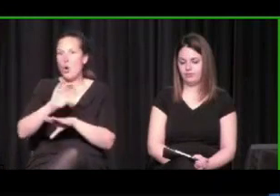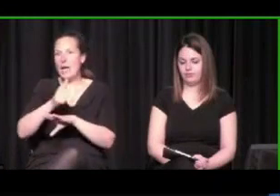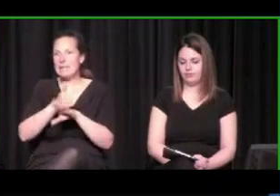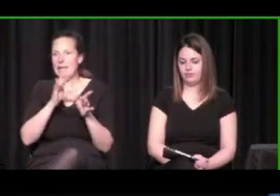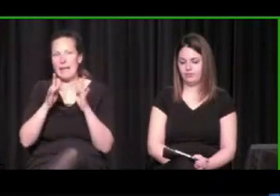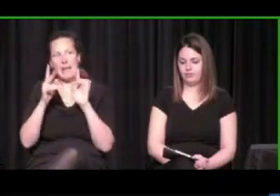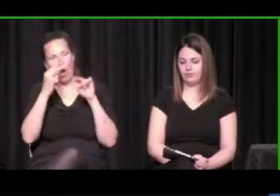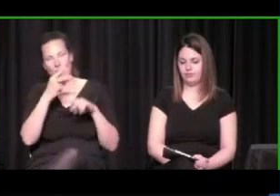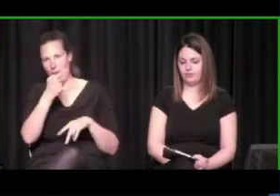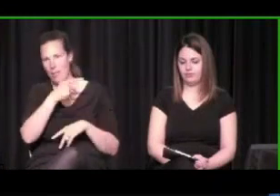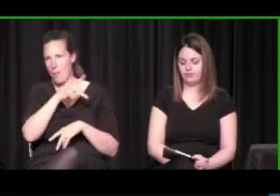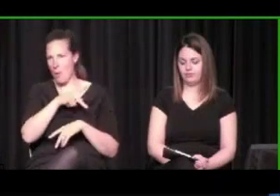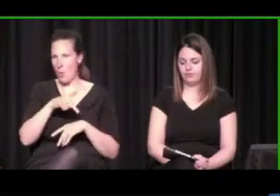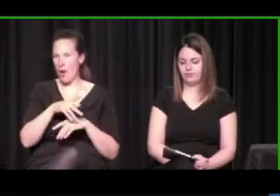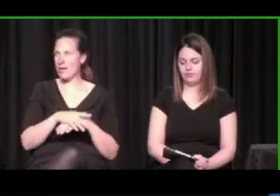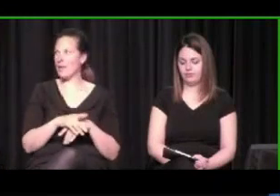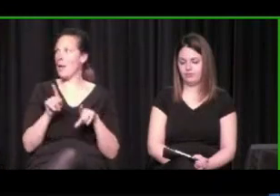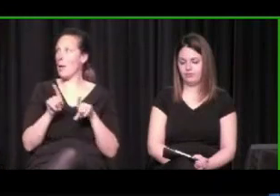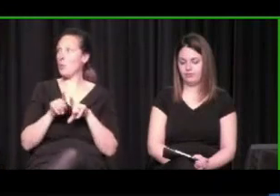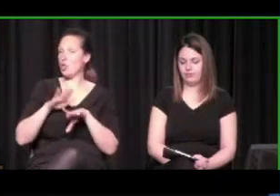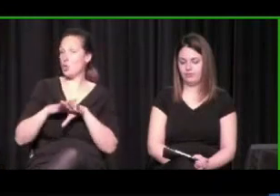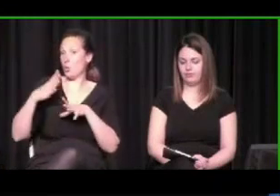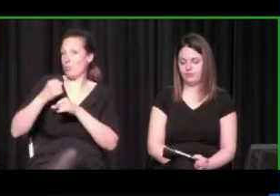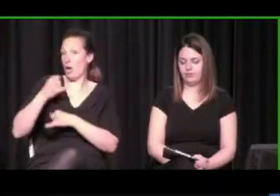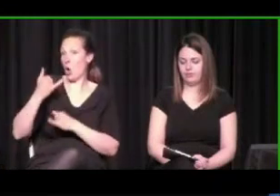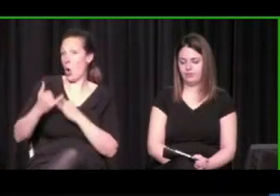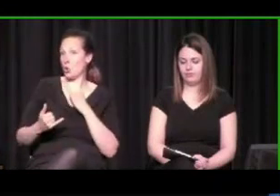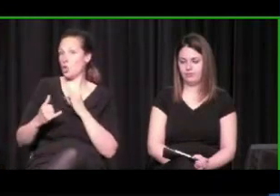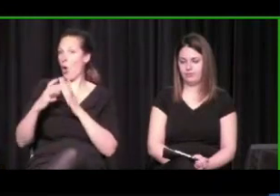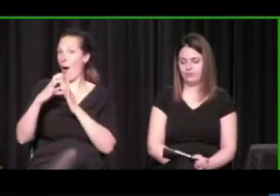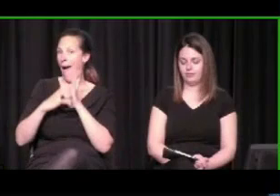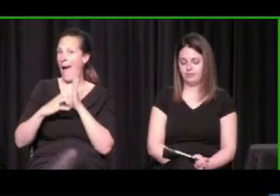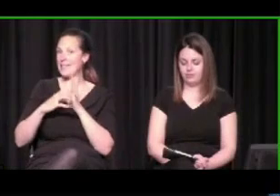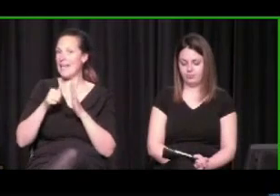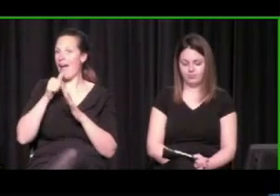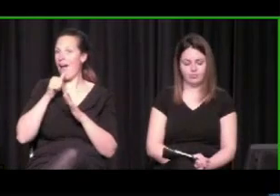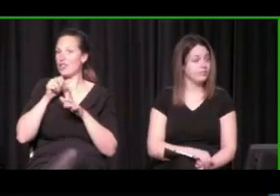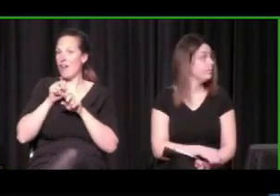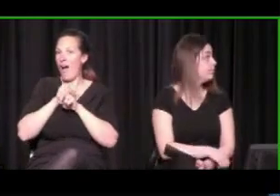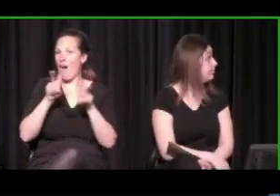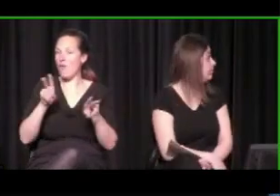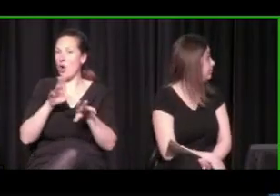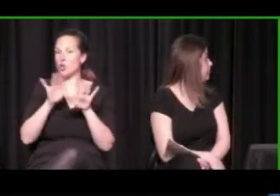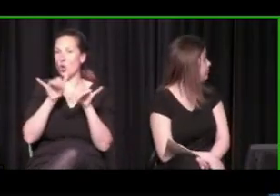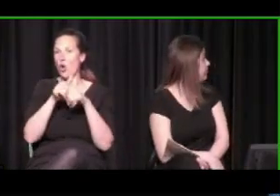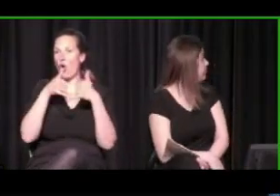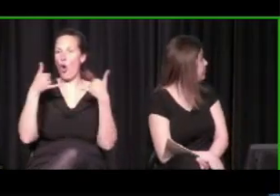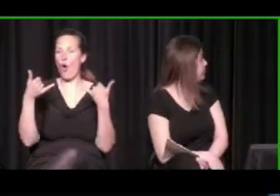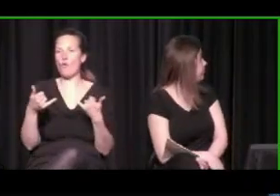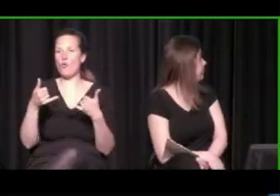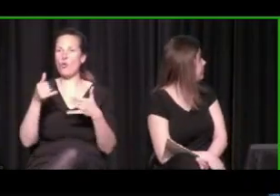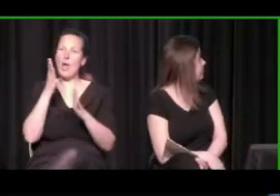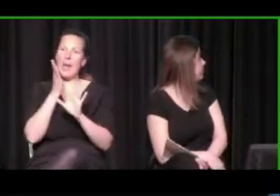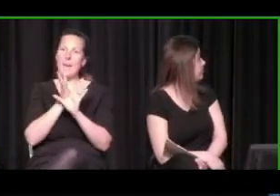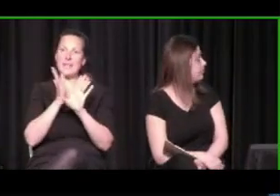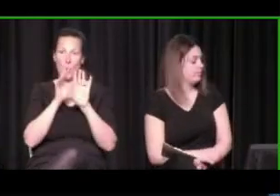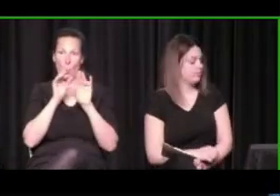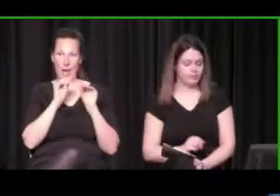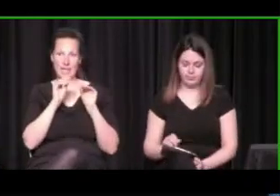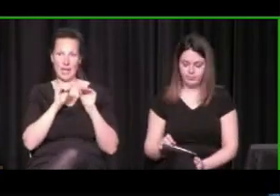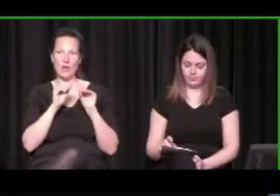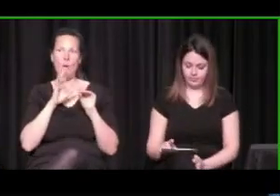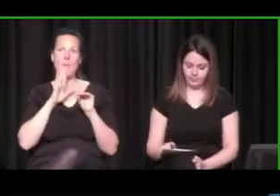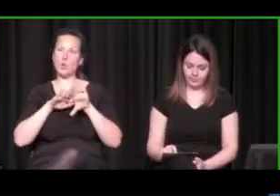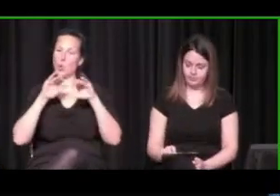en conclusion, je veux simplement vous dire en fait qu'il y a cet article-là qui va paraître sous peu dans la revue de psychoéducation, qui